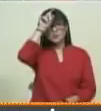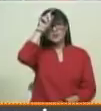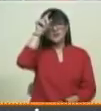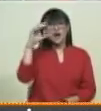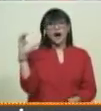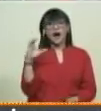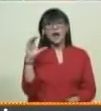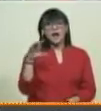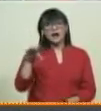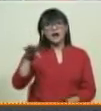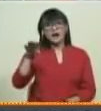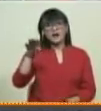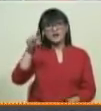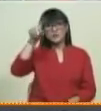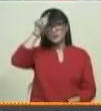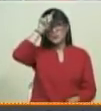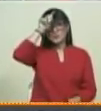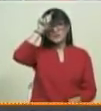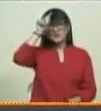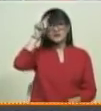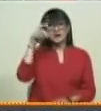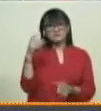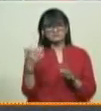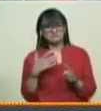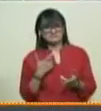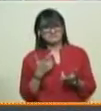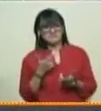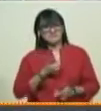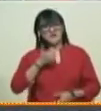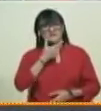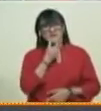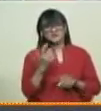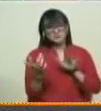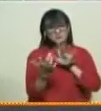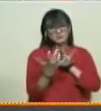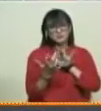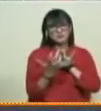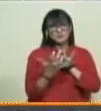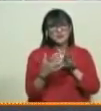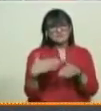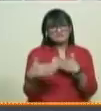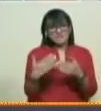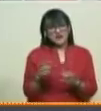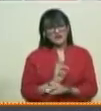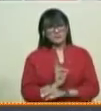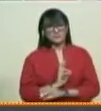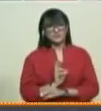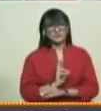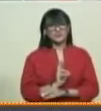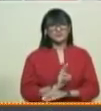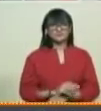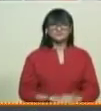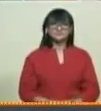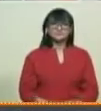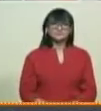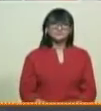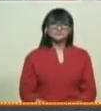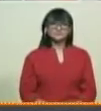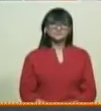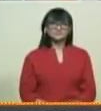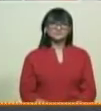Caracas-Estambul tenemos la posibilidad de esos contactos de manera fluida y dinámica. Türk Hava